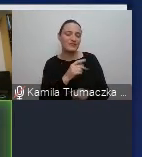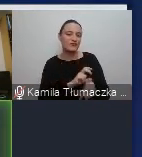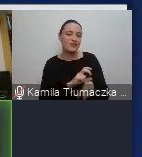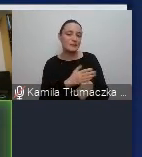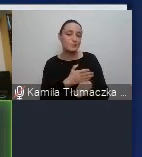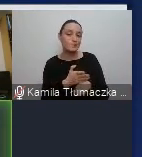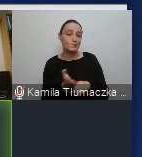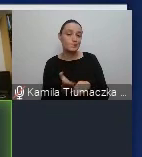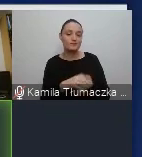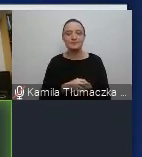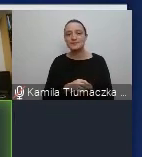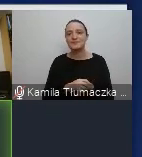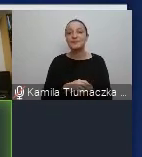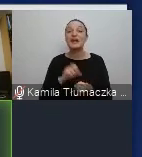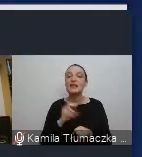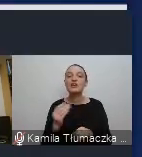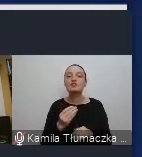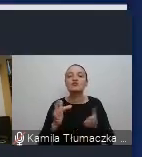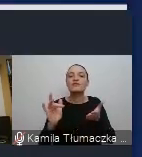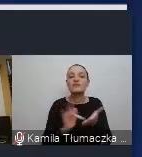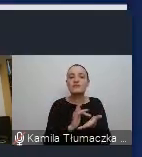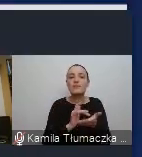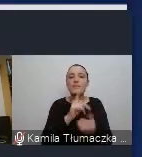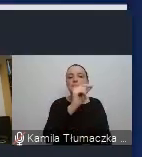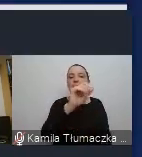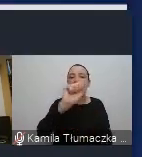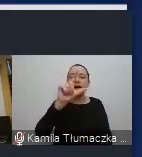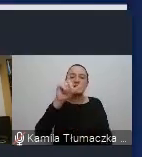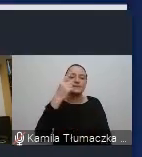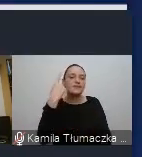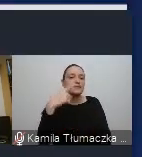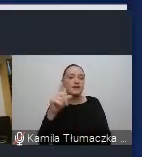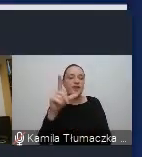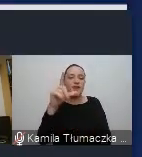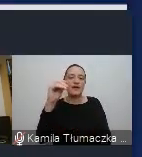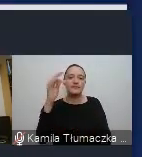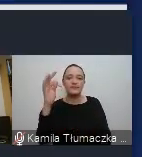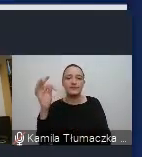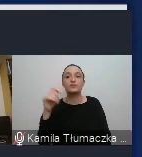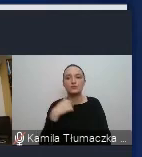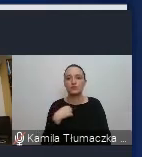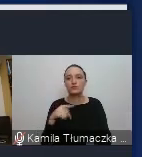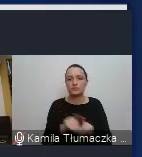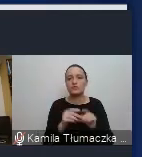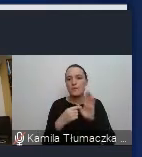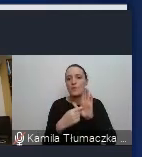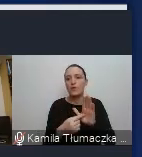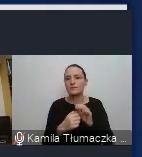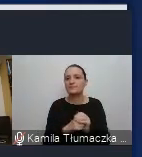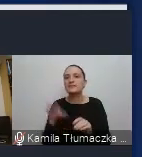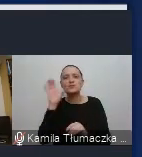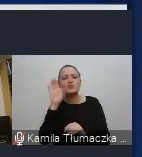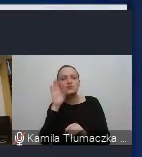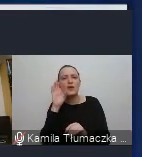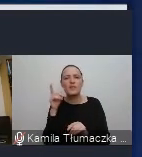ja wiem. Padlet, pokażę Państwu również. słyszałam, że